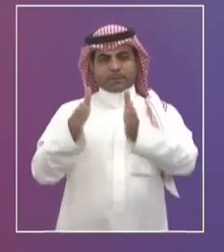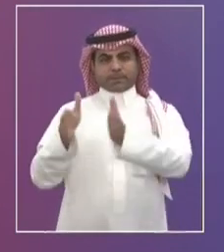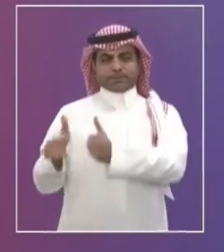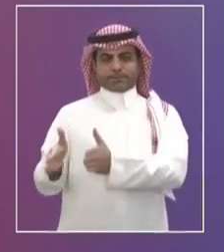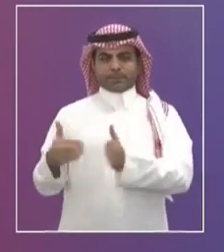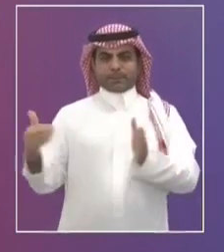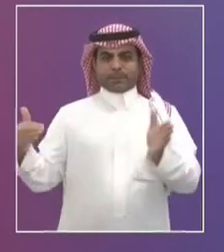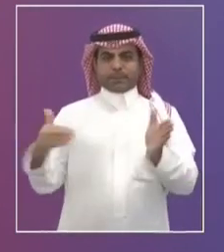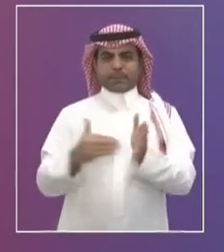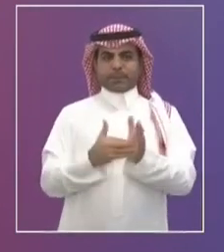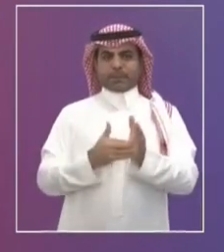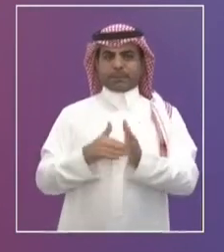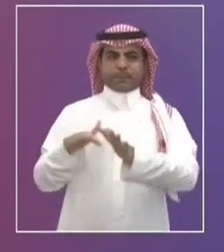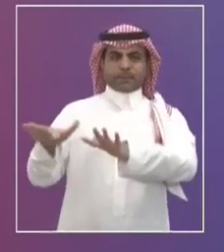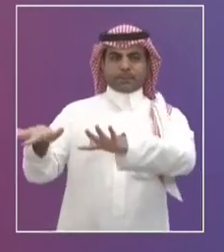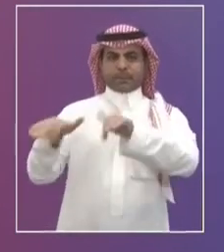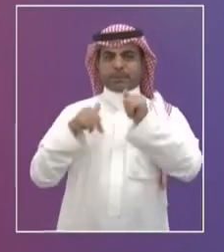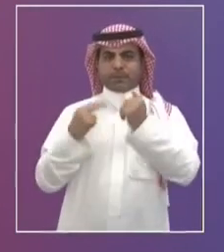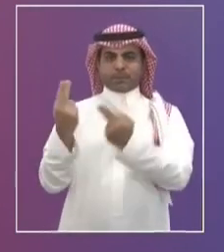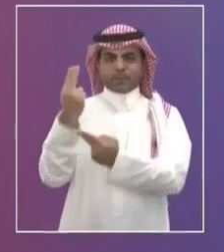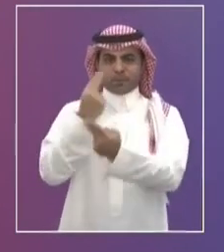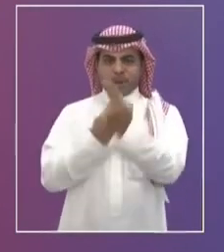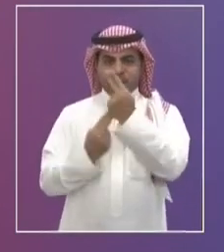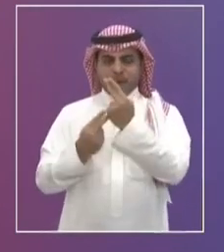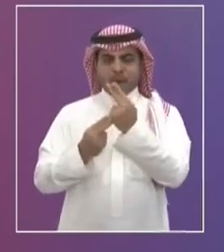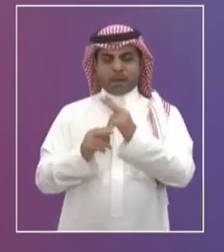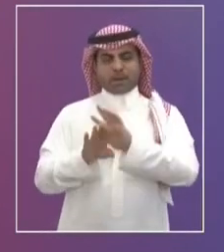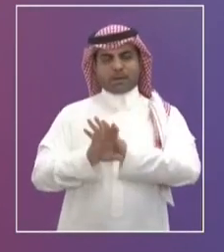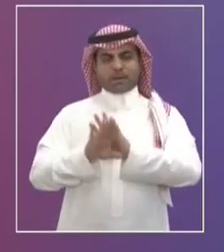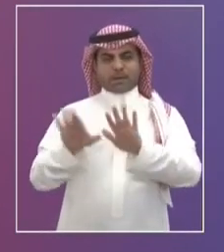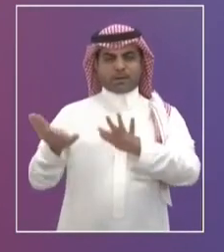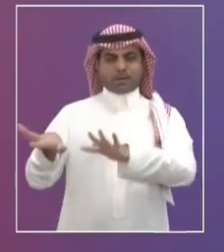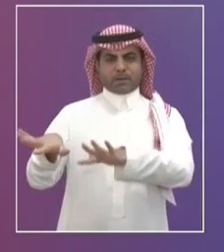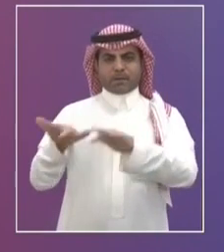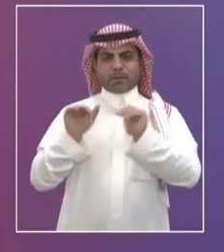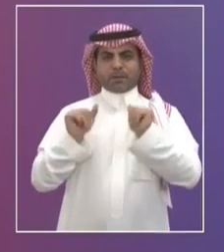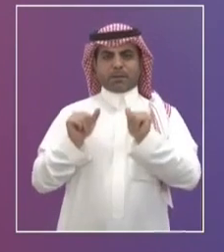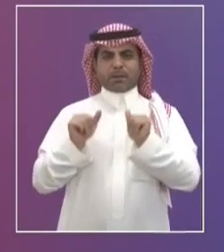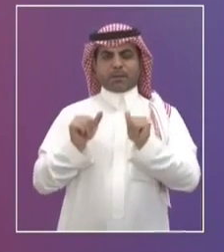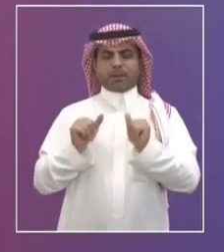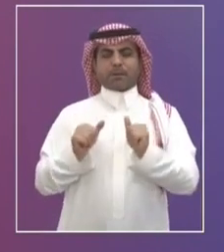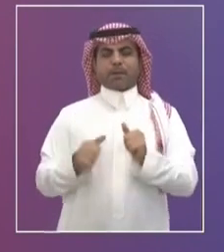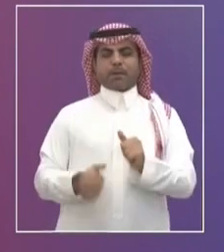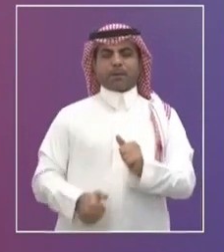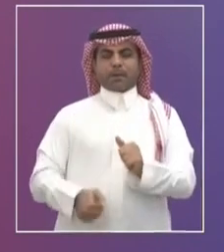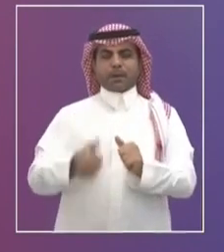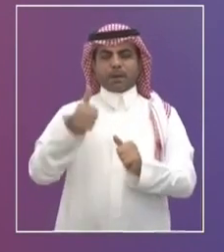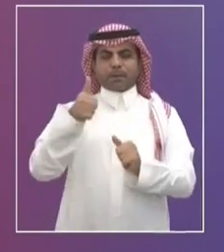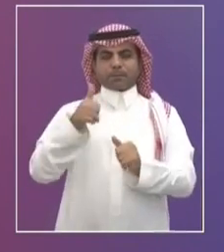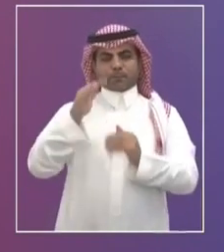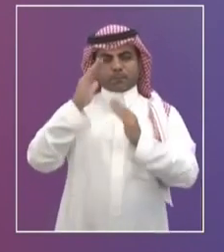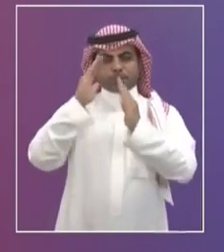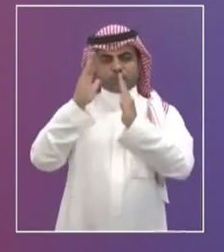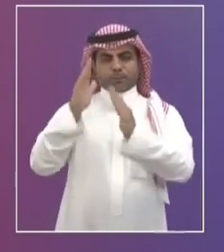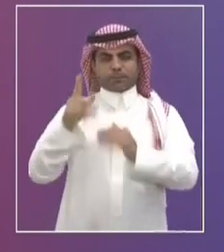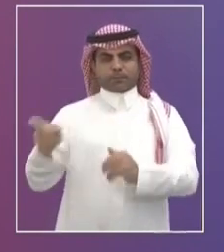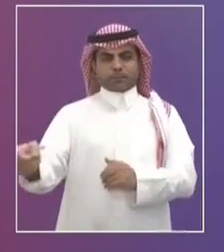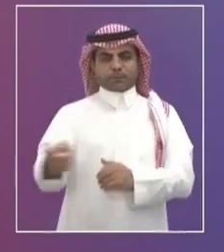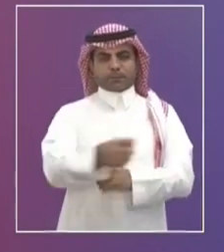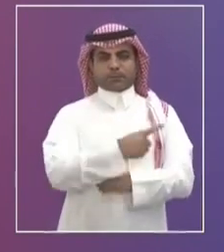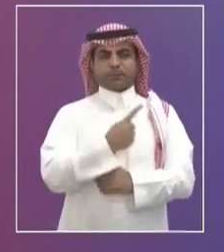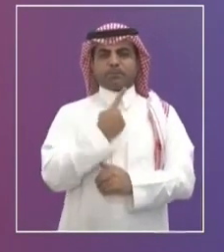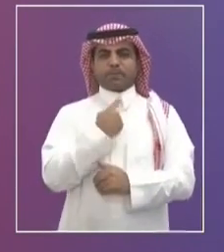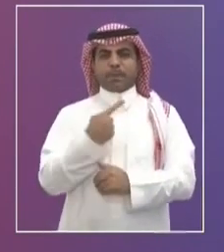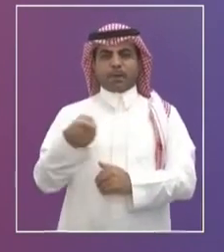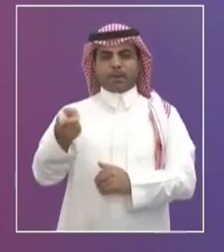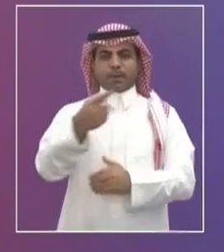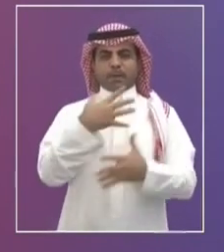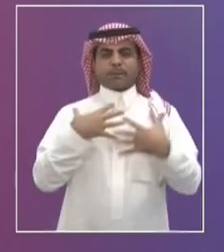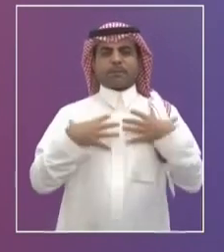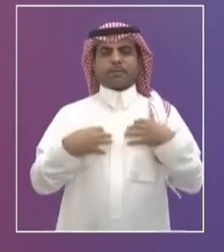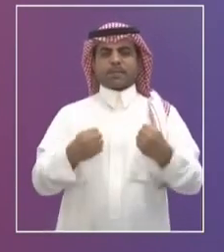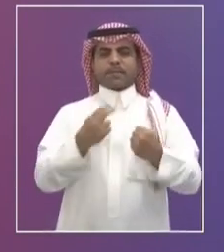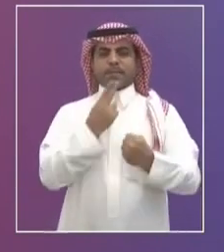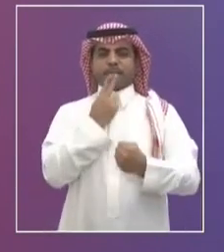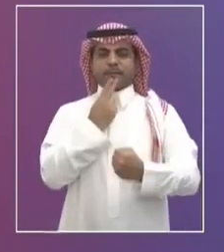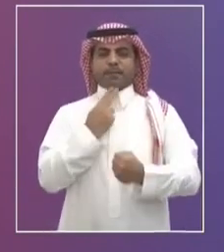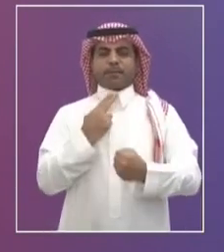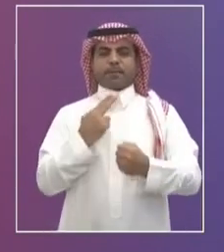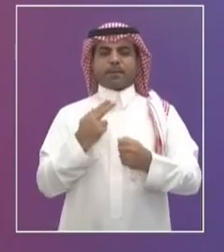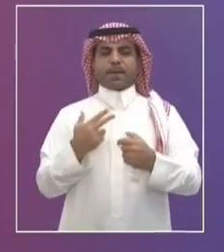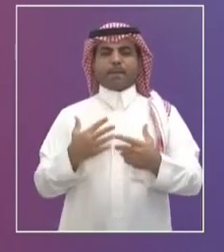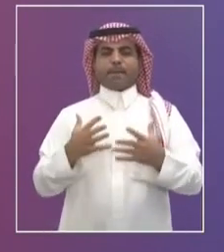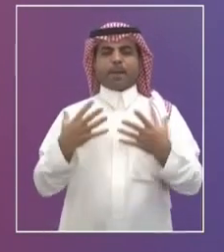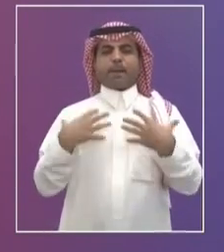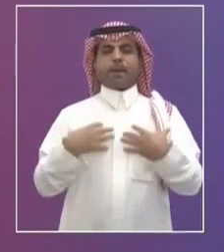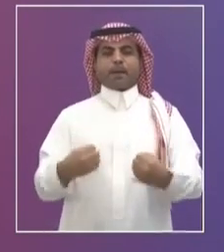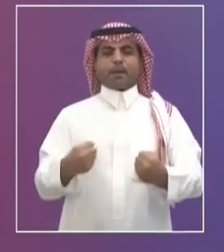بإشارة الزملاء نصل إلى نهاية تلقي الأسئلة، وأشكركم جميعا وأتمنى للجميع دوام الصحة والسلامة